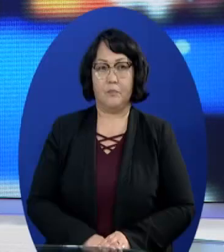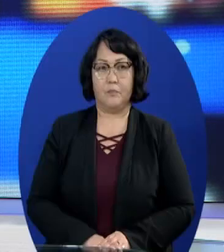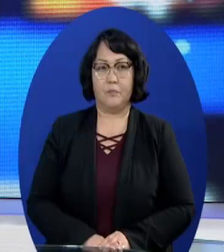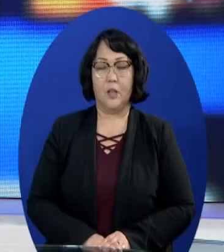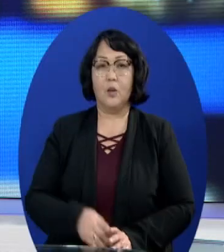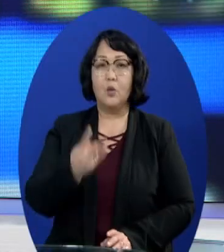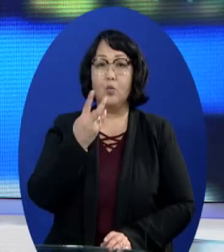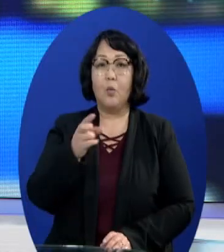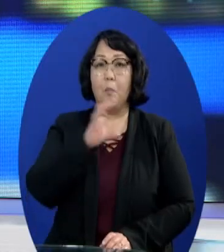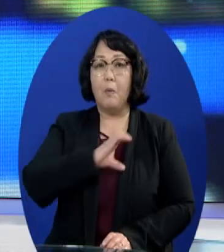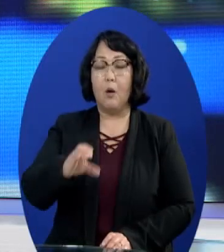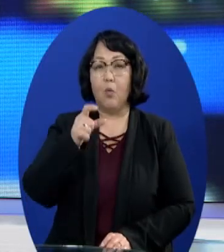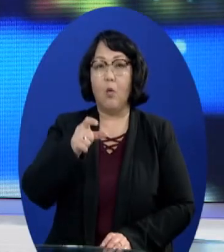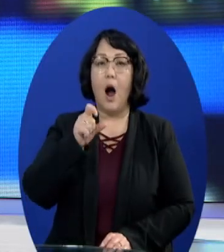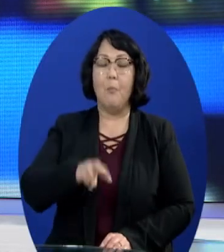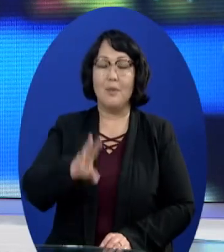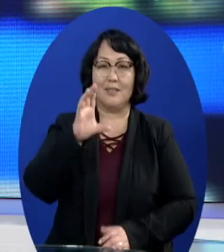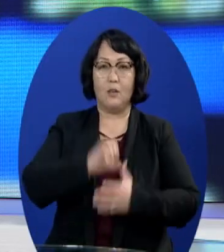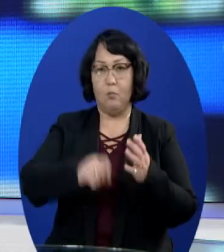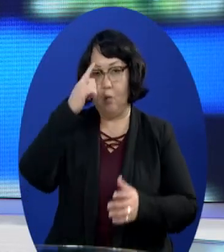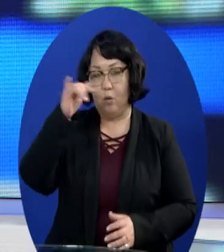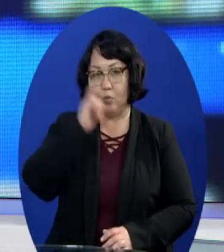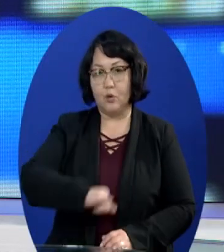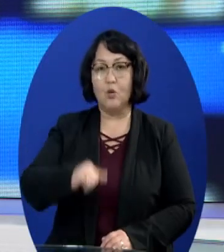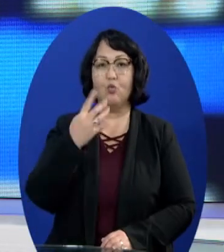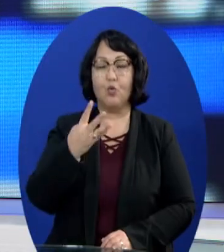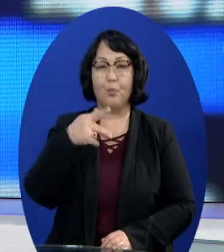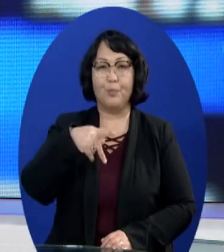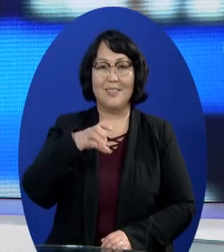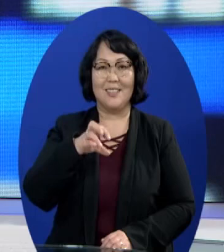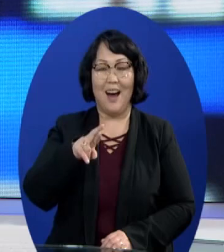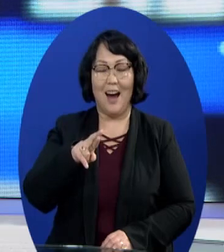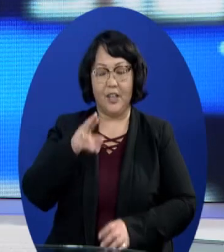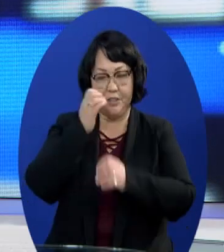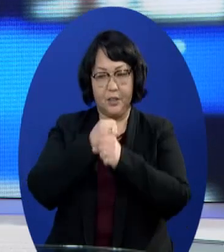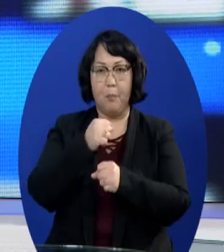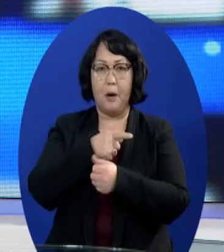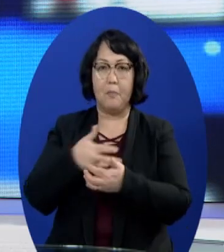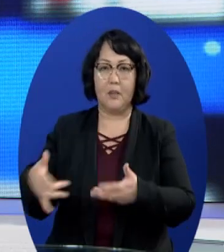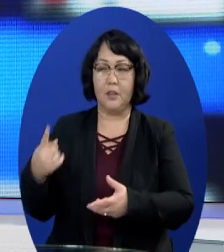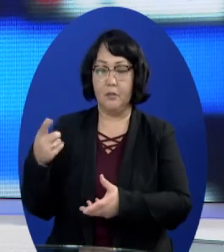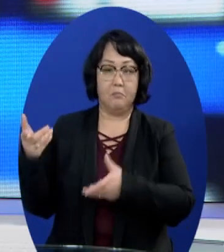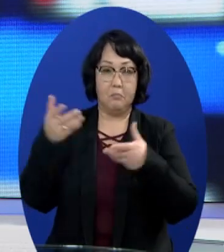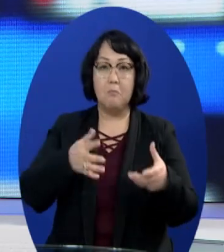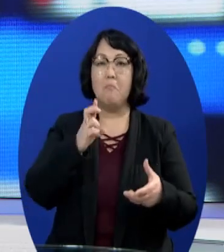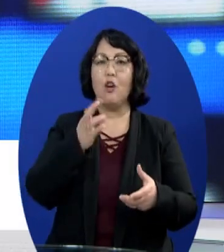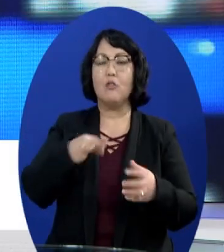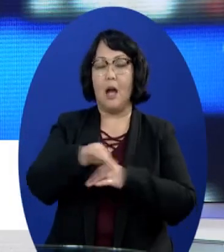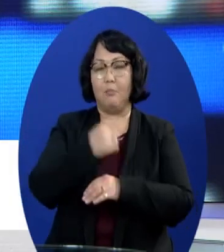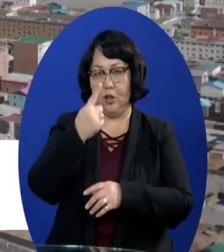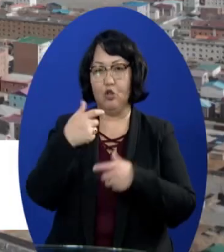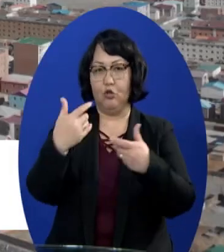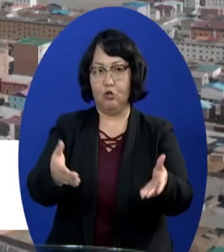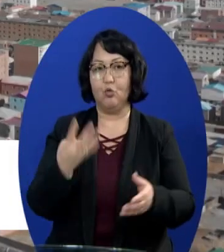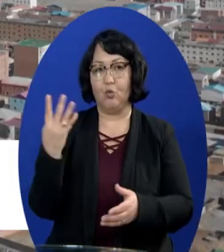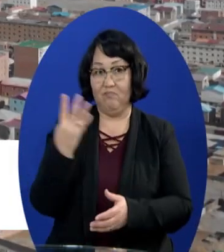Нэгц үндэсний байгууллагын хүн амын сангаас Монгол улсад 4 PCR шинжилгээний аппарат олгосны нэгийг Баян Улгийн аймагт олгохор боллоо. Аймгийн засаг даргын тамгийн